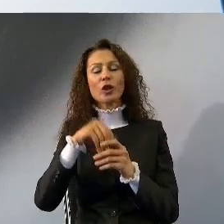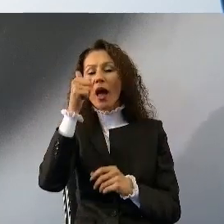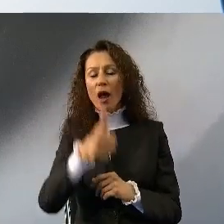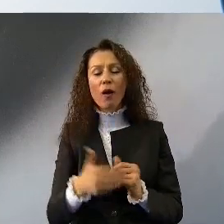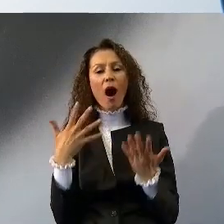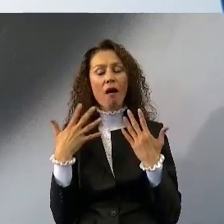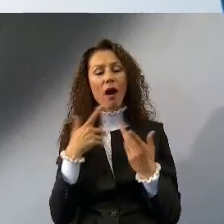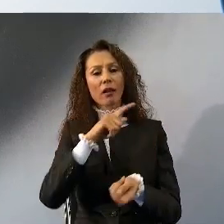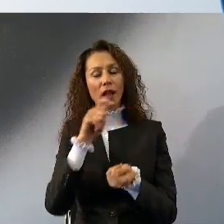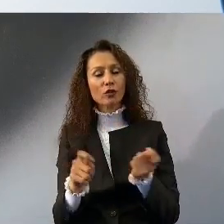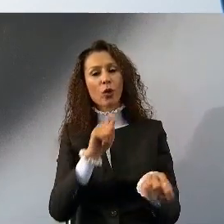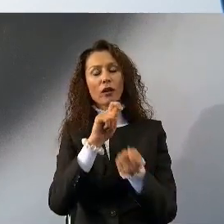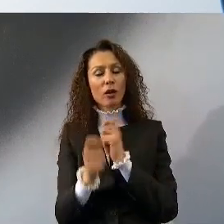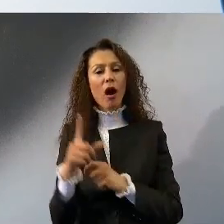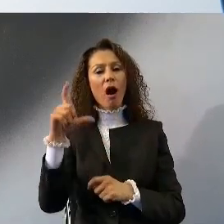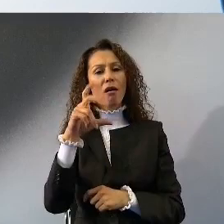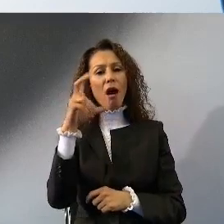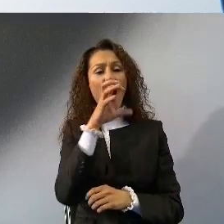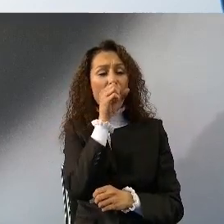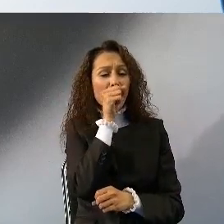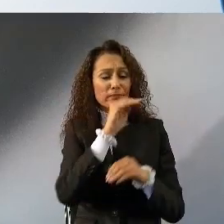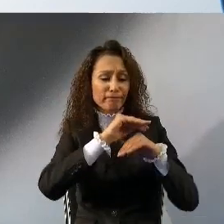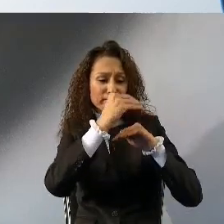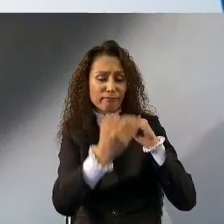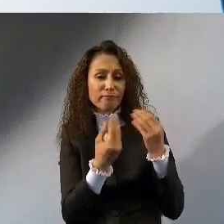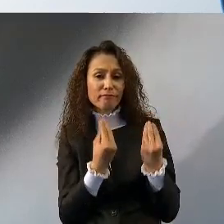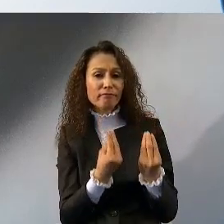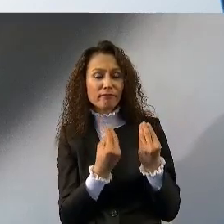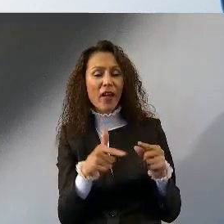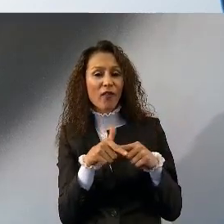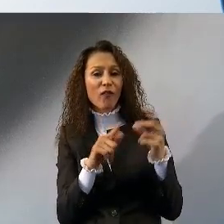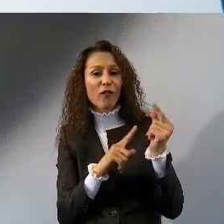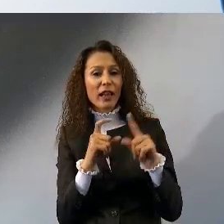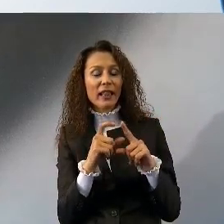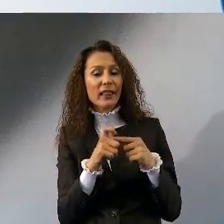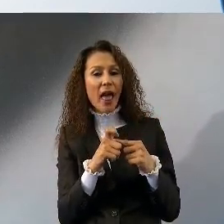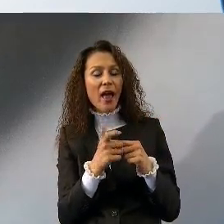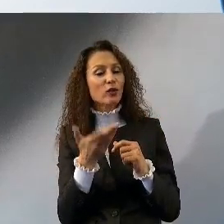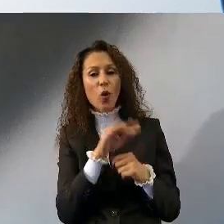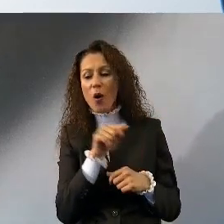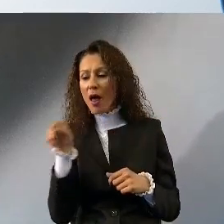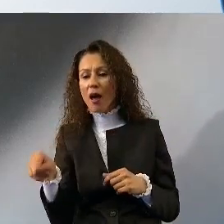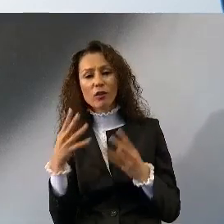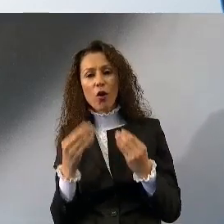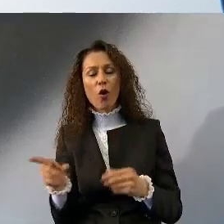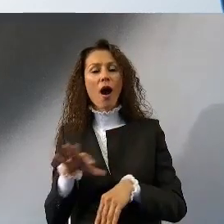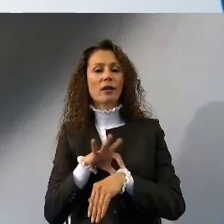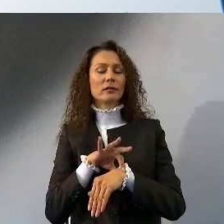değişiyor. Aylarca küvezde yetiştirilmiş bu fide elbette ne oluyor?